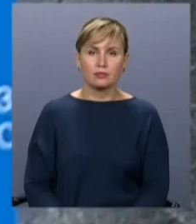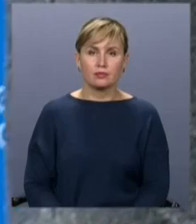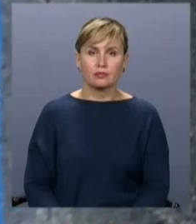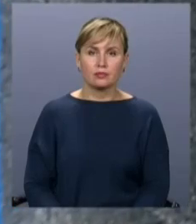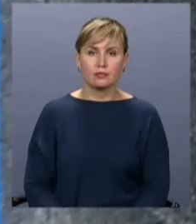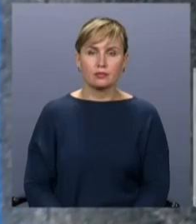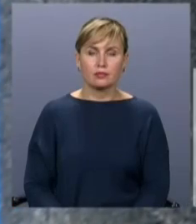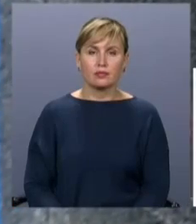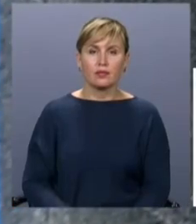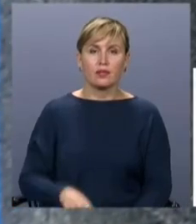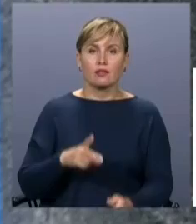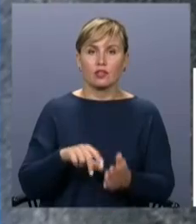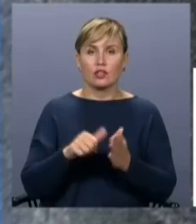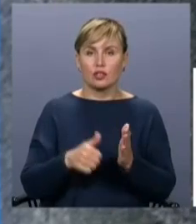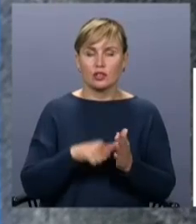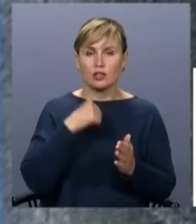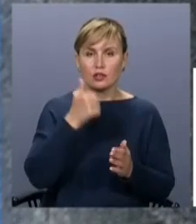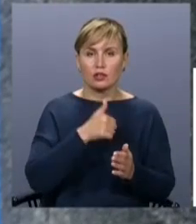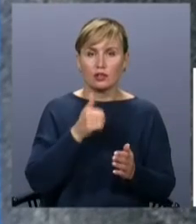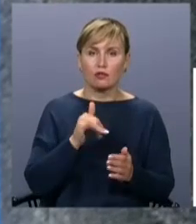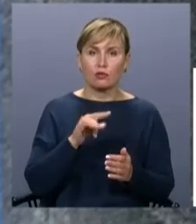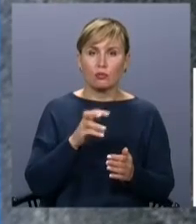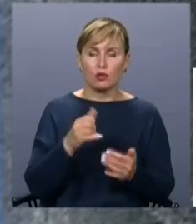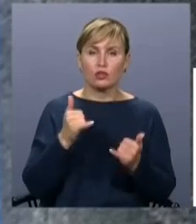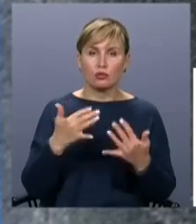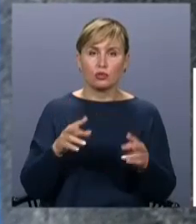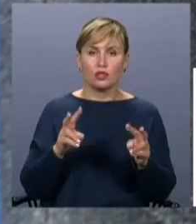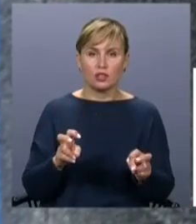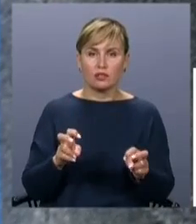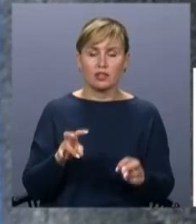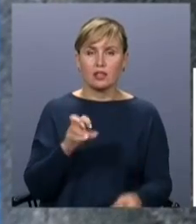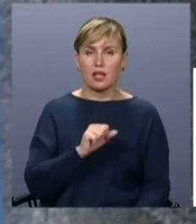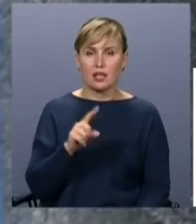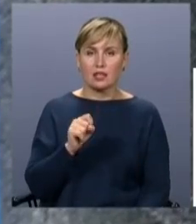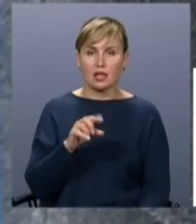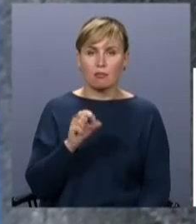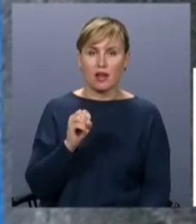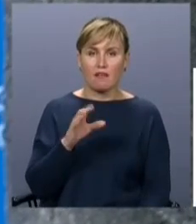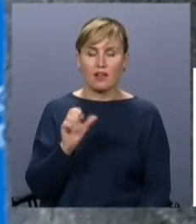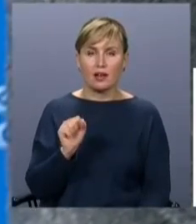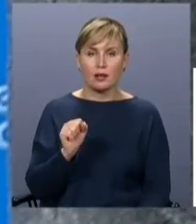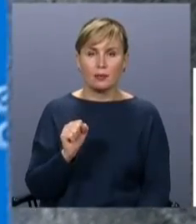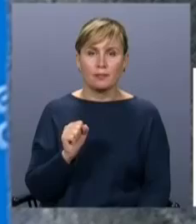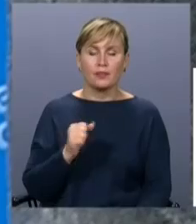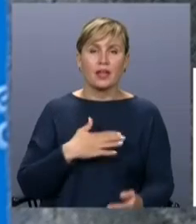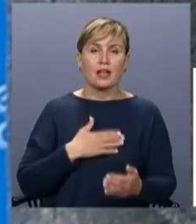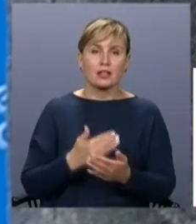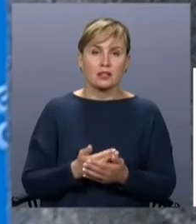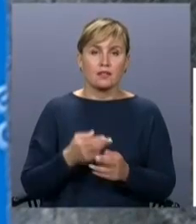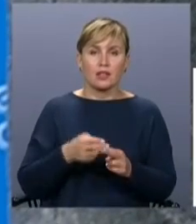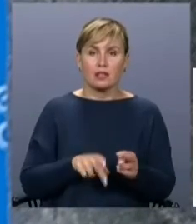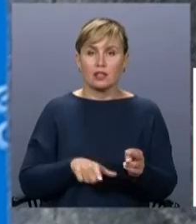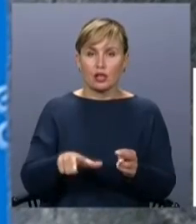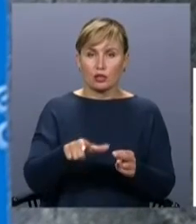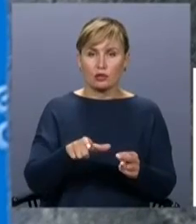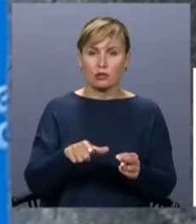В 2016 году начали пробивку улицы Фурманова, сейчас уже называется проспект Назарбаева. Активную фазу строительства мы в